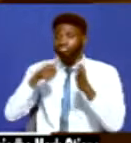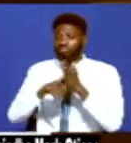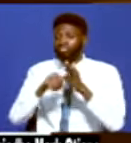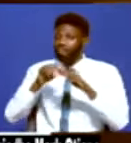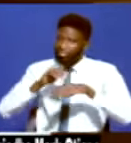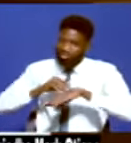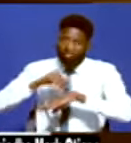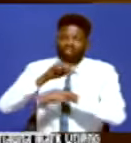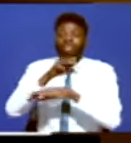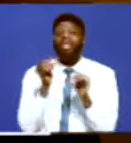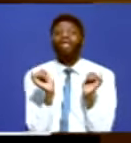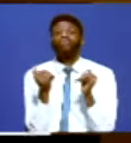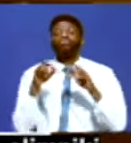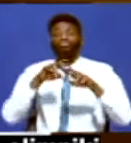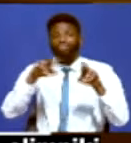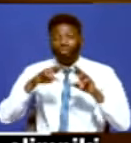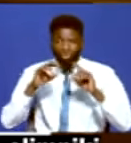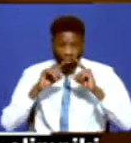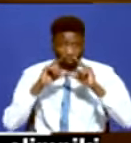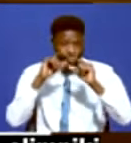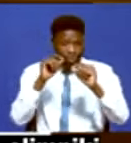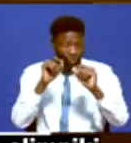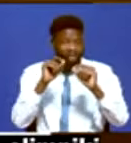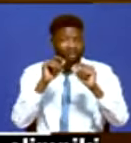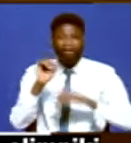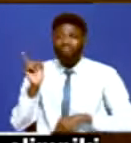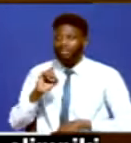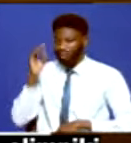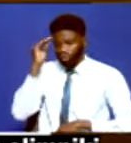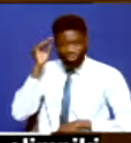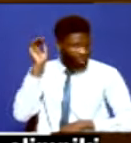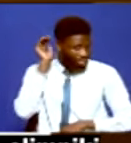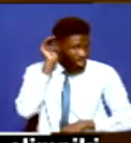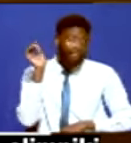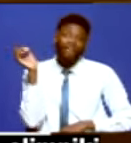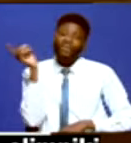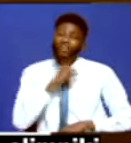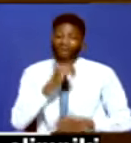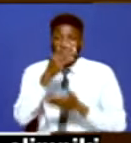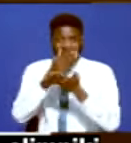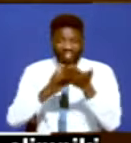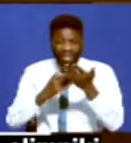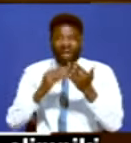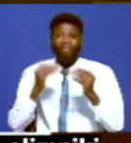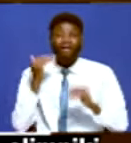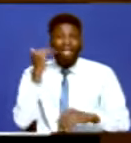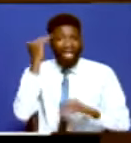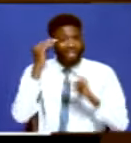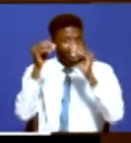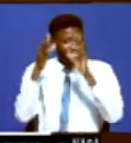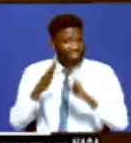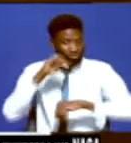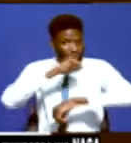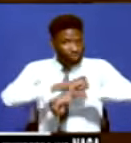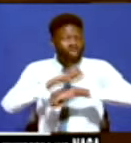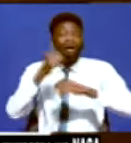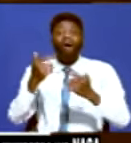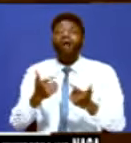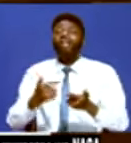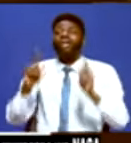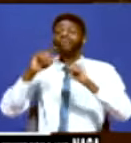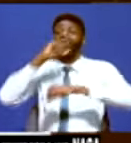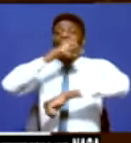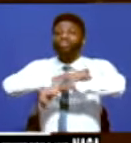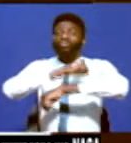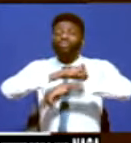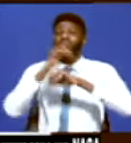Elimu imefahamishwa kwamba baadhi ya wasimamizi wa shule wangali wanaruhusu matumizi ya mabasi ya shule kwa shughuli ambazo